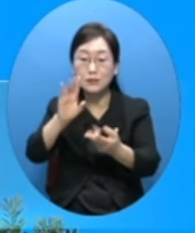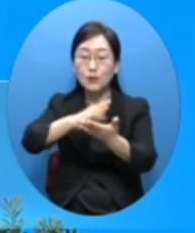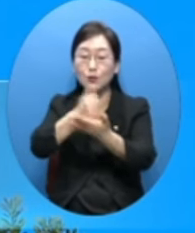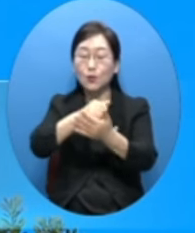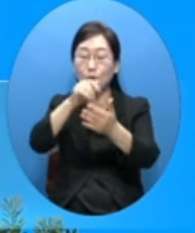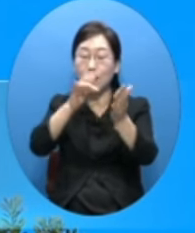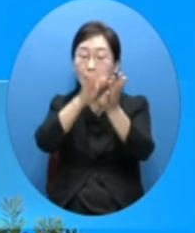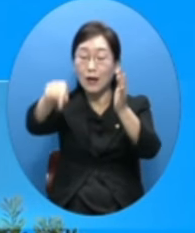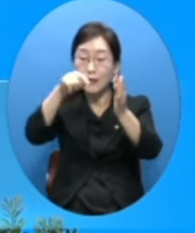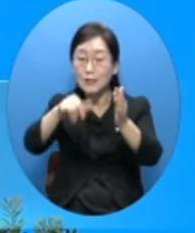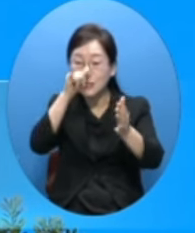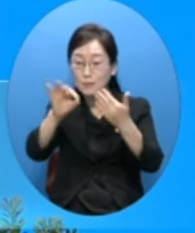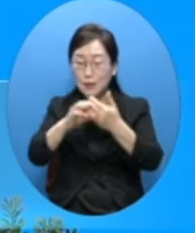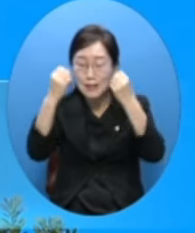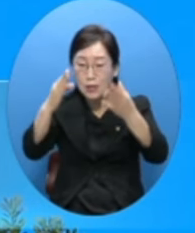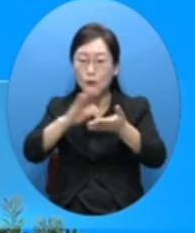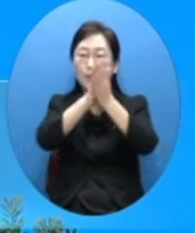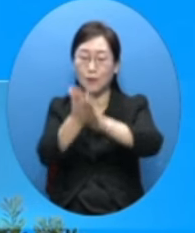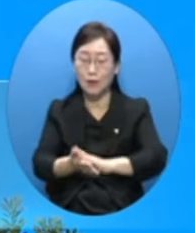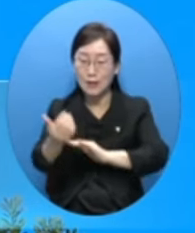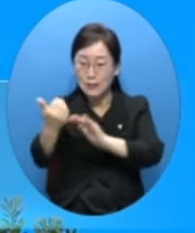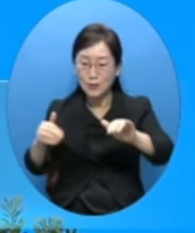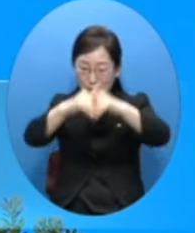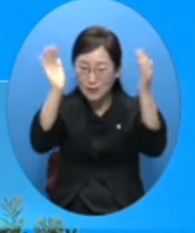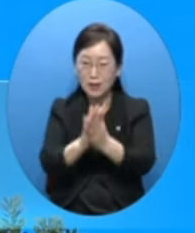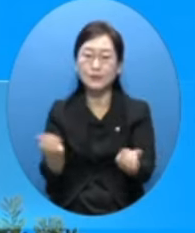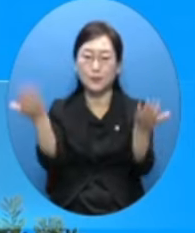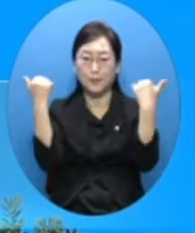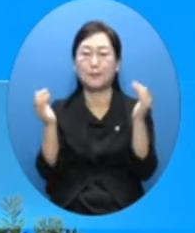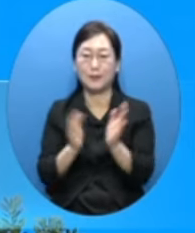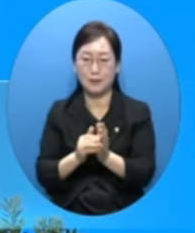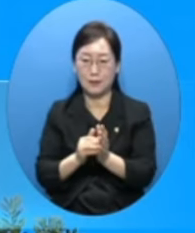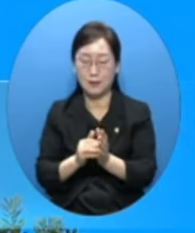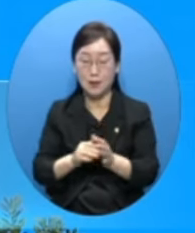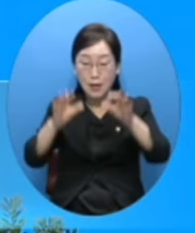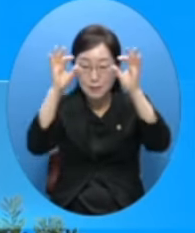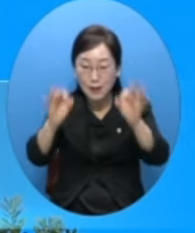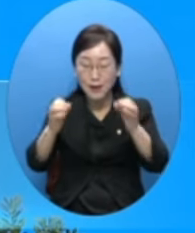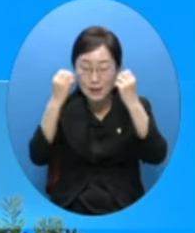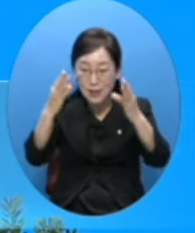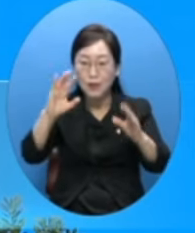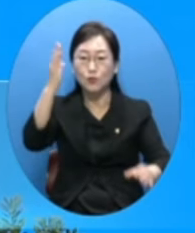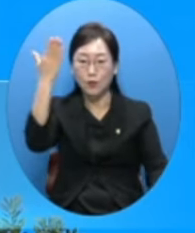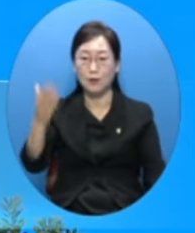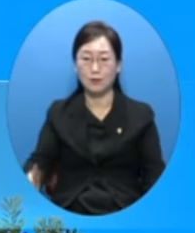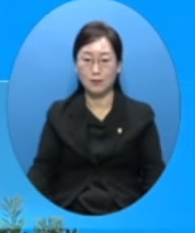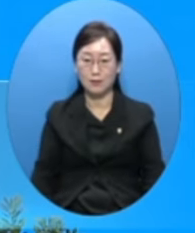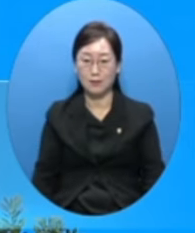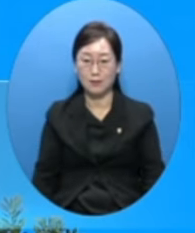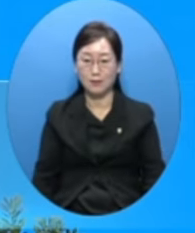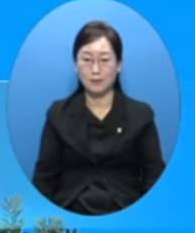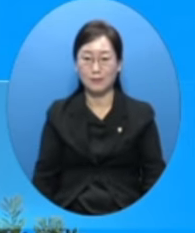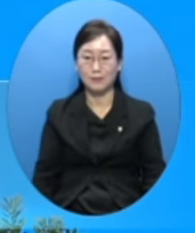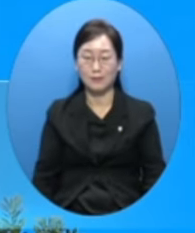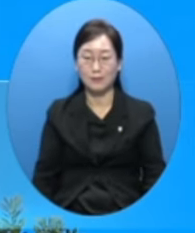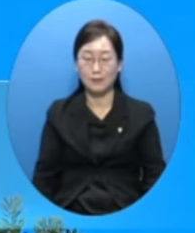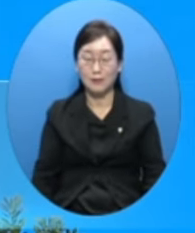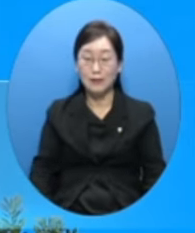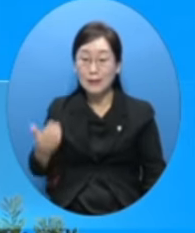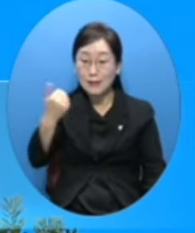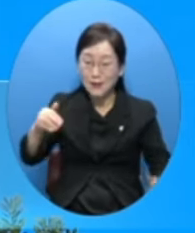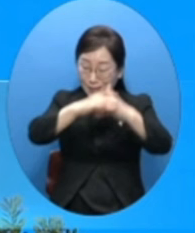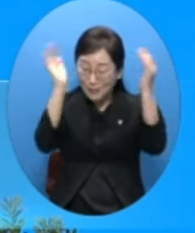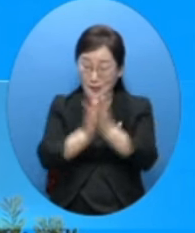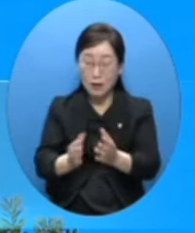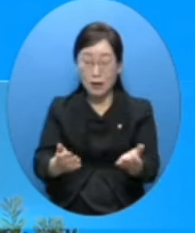안에 있으면 새로운 피조물이라. 이전 것은 지나갔으니 보라 새것이 되었도다. 이전은